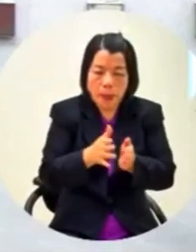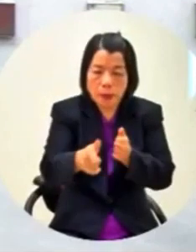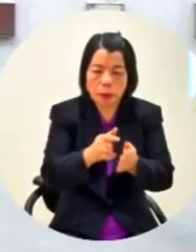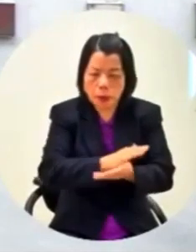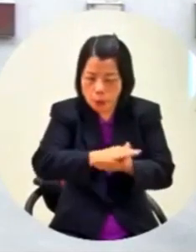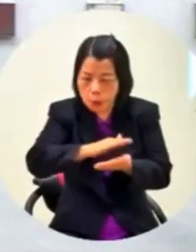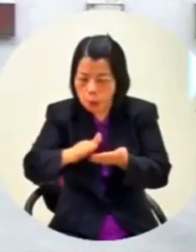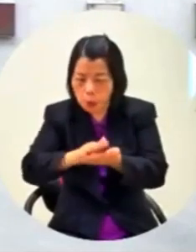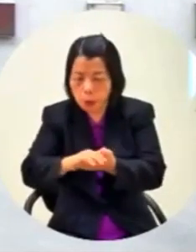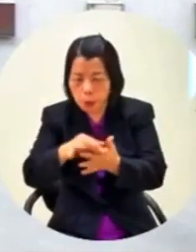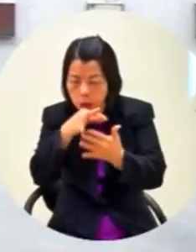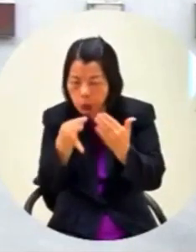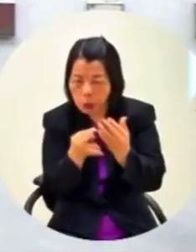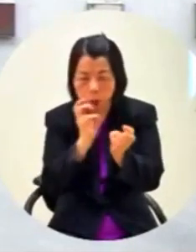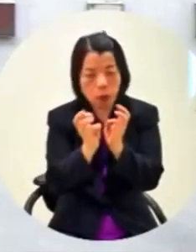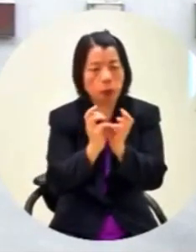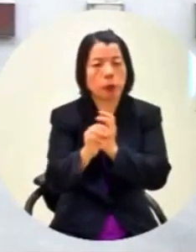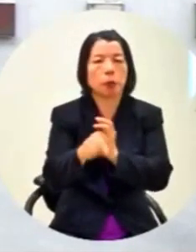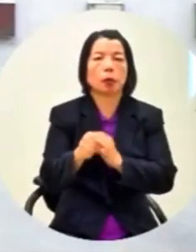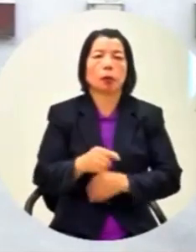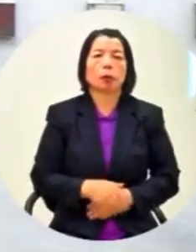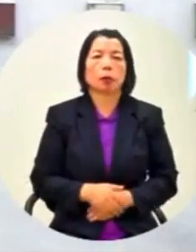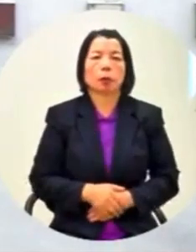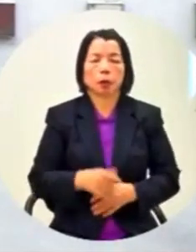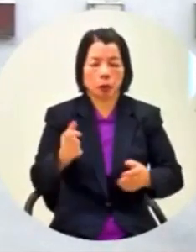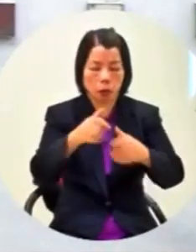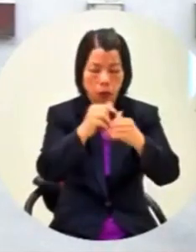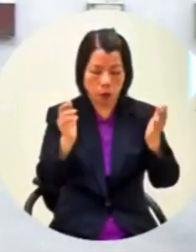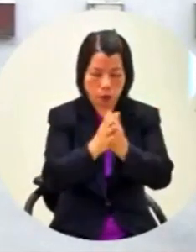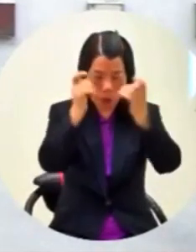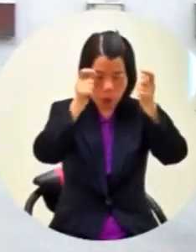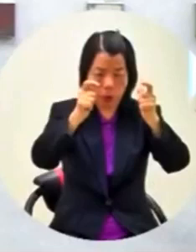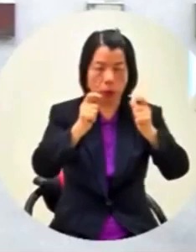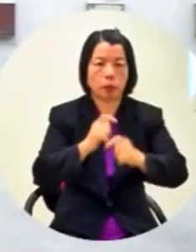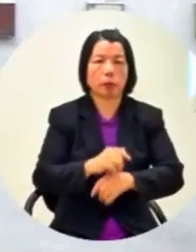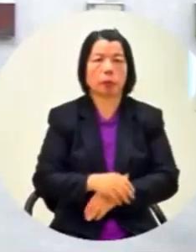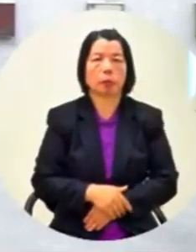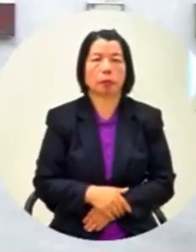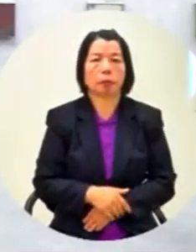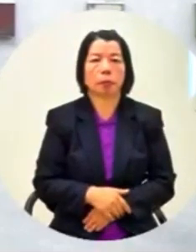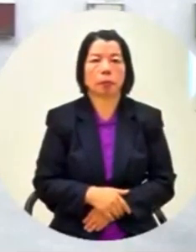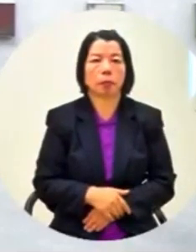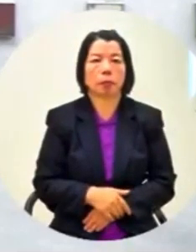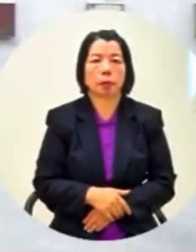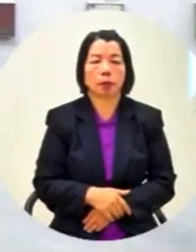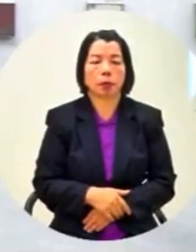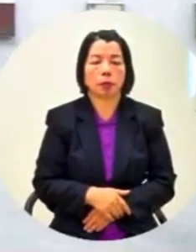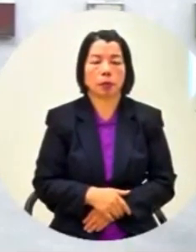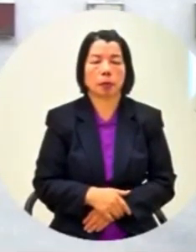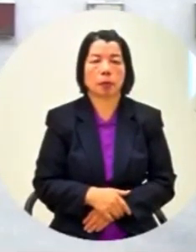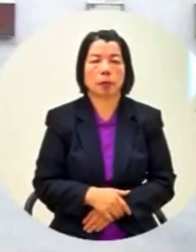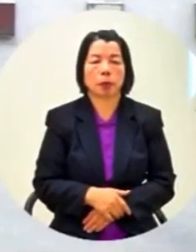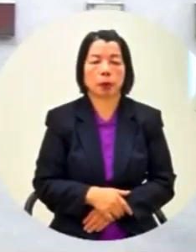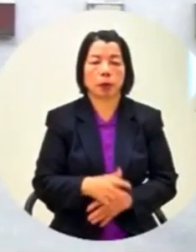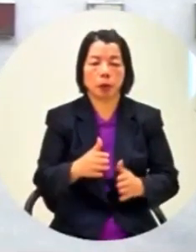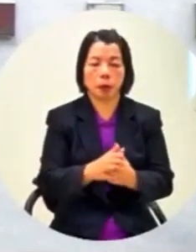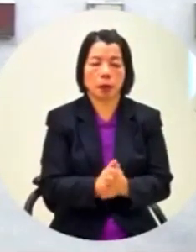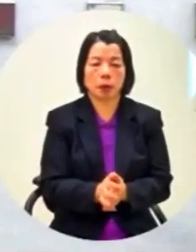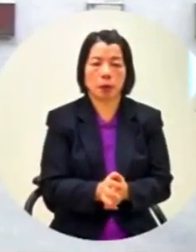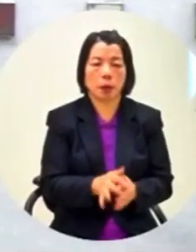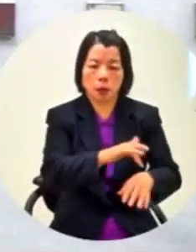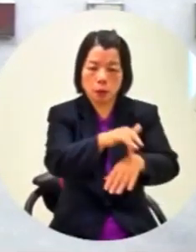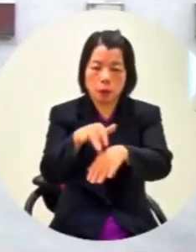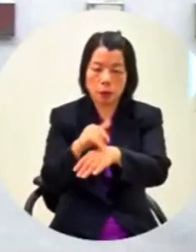骤，采取全高雄即所有涉及高雄的国